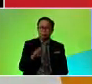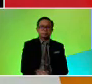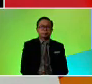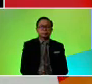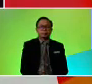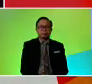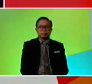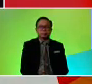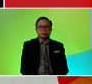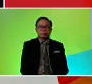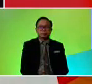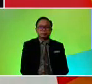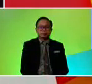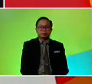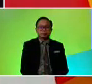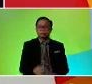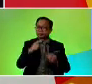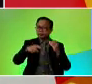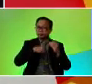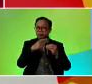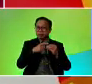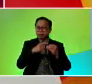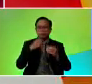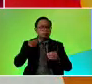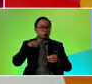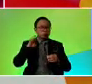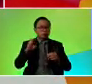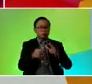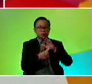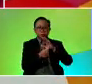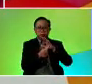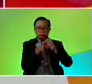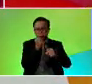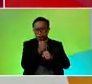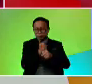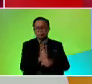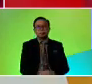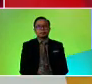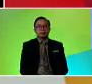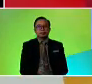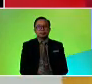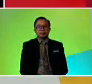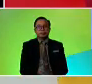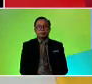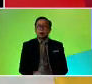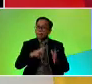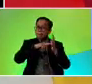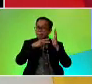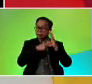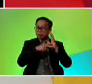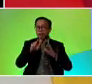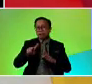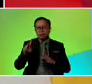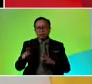dekat saya oke mengenai eksploitasi burung ekspektasi burung ini bermaksud